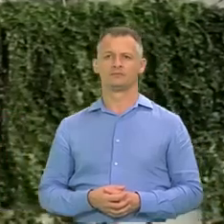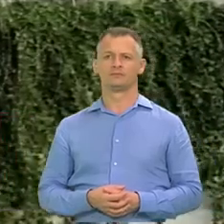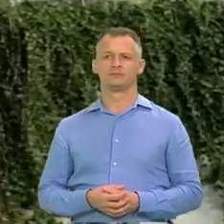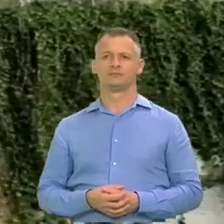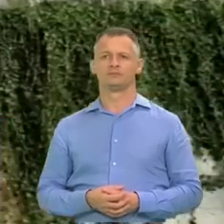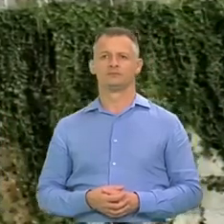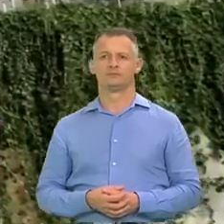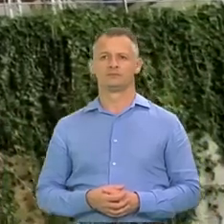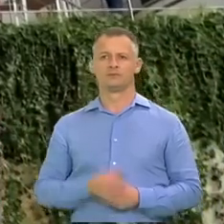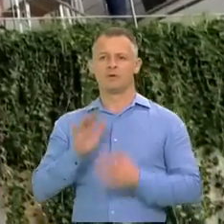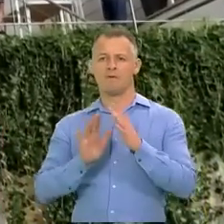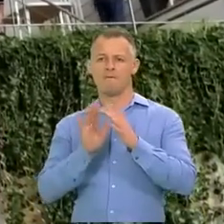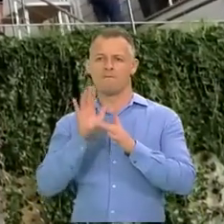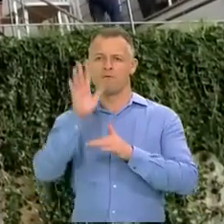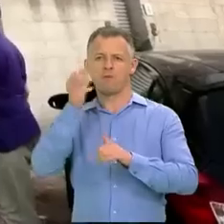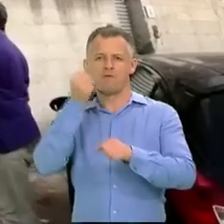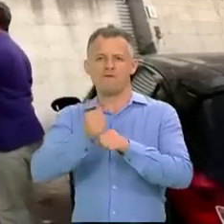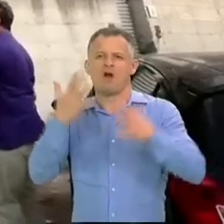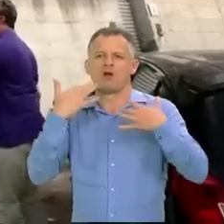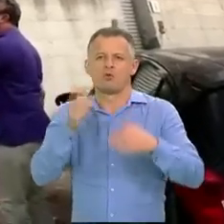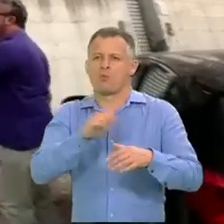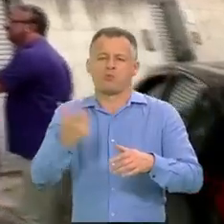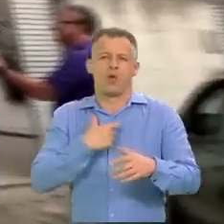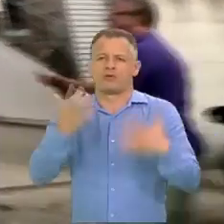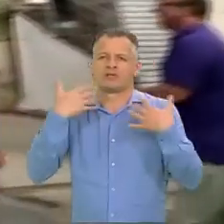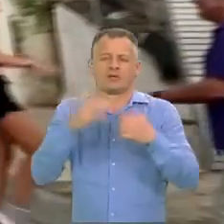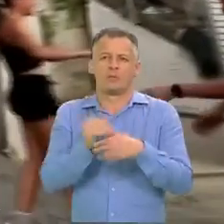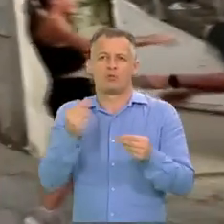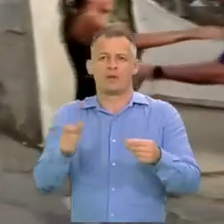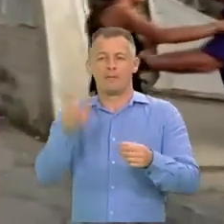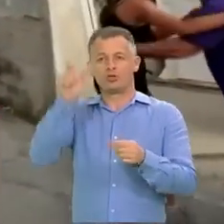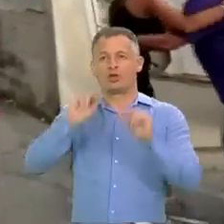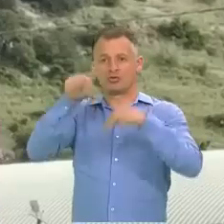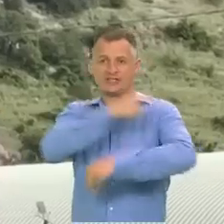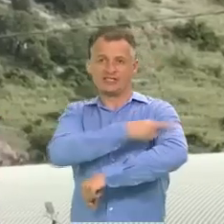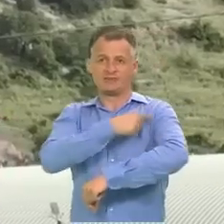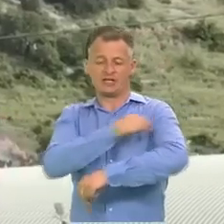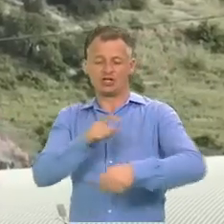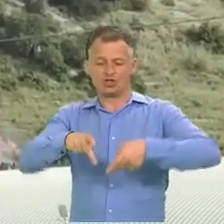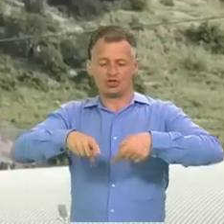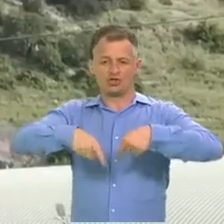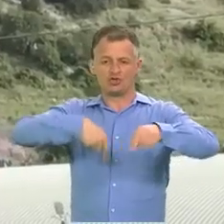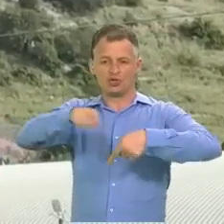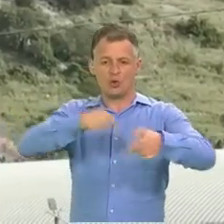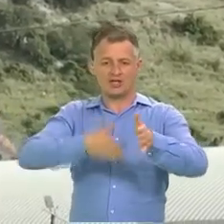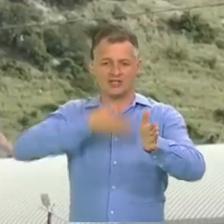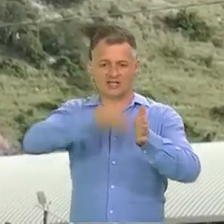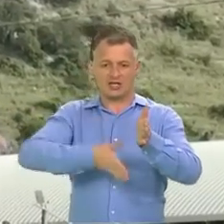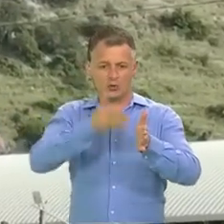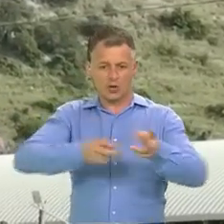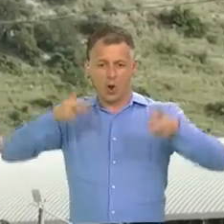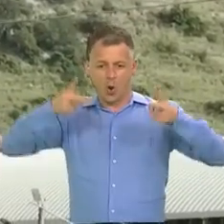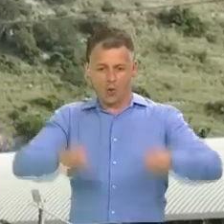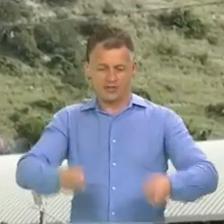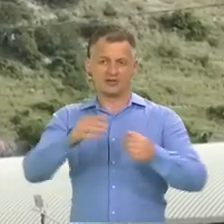Fumul face aerul irrespirabil, iar zeci de persoane au ajuns la spital intoxicate. Circulația trenurilor este în continuare oprită pe mai multe rute, iar